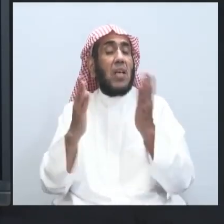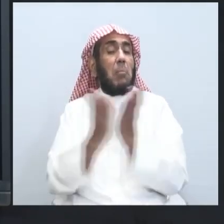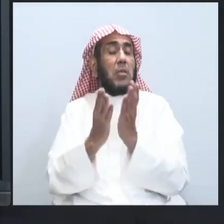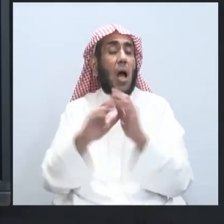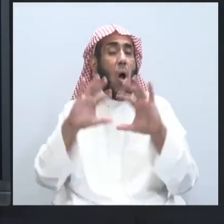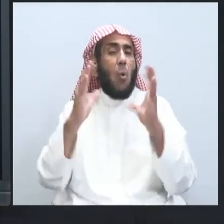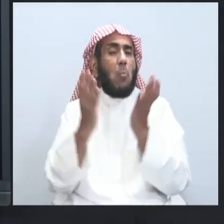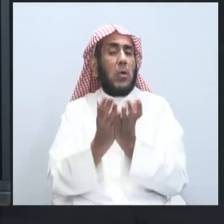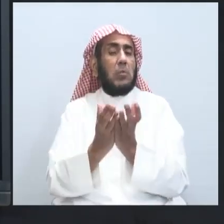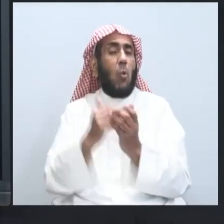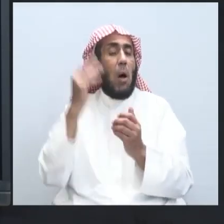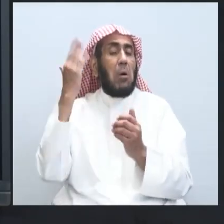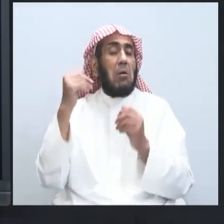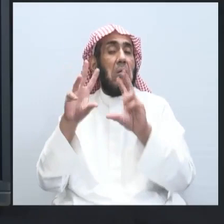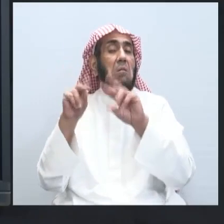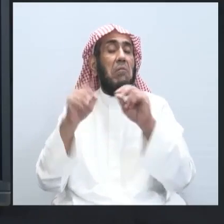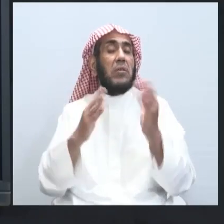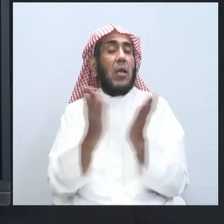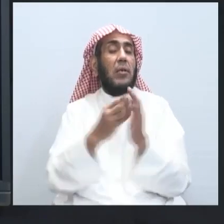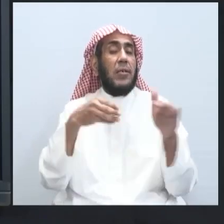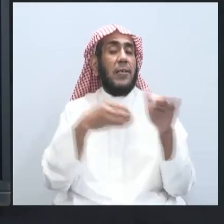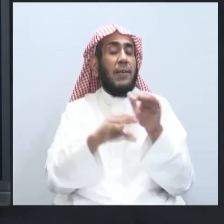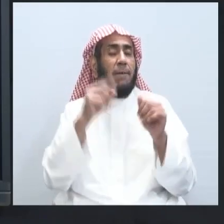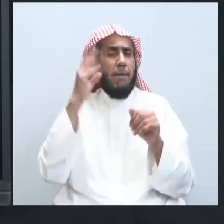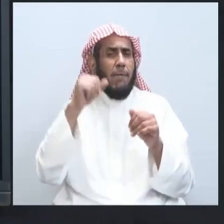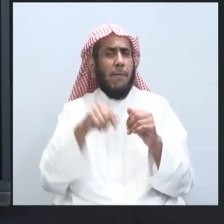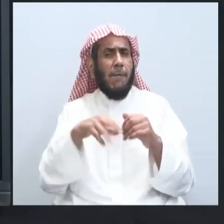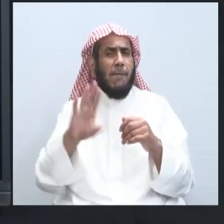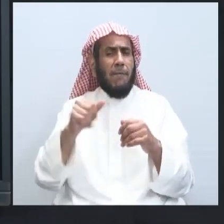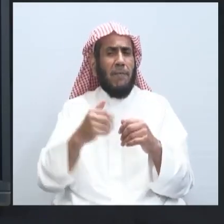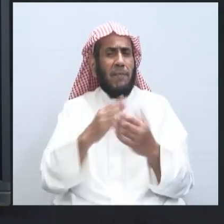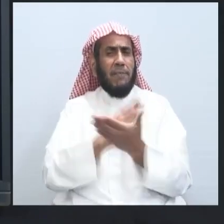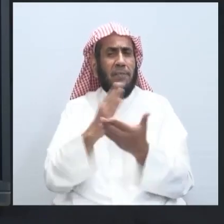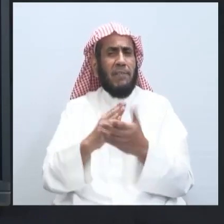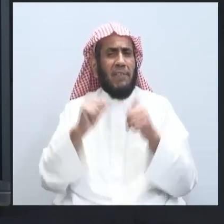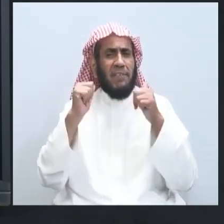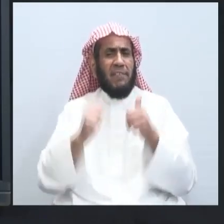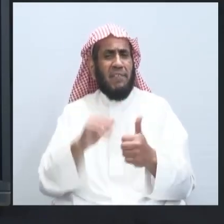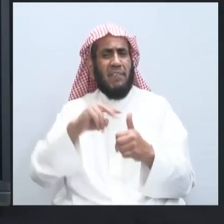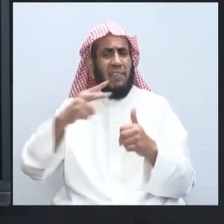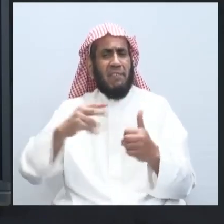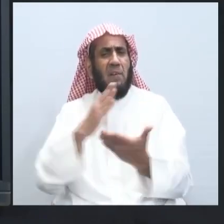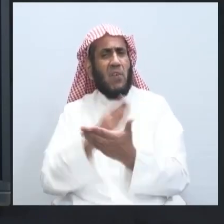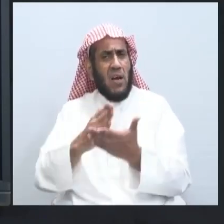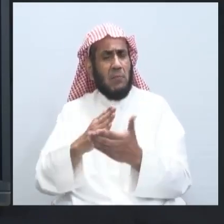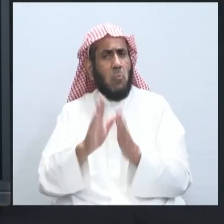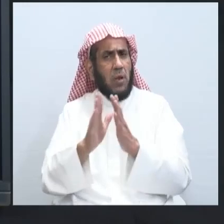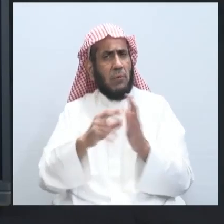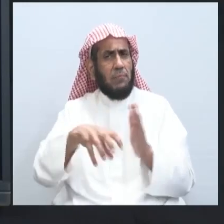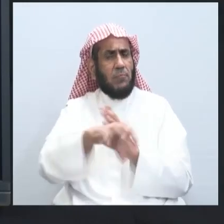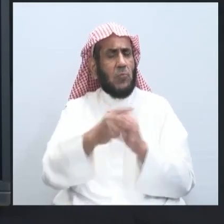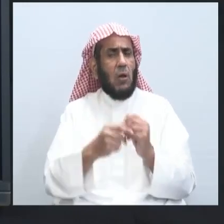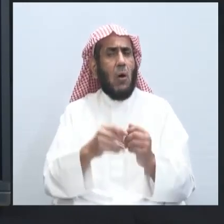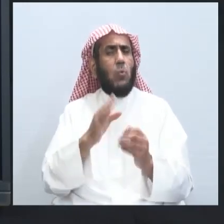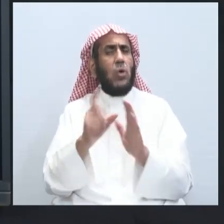مجموعه من الطالبات يذهبن الى نفس المدرسه هل نستطيع ان نقسم هذه طلاب هذه المدرسه الى فئات او